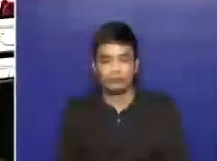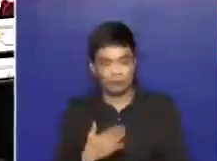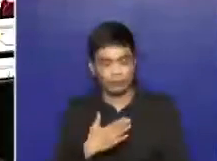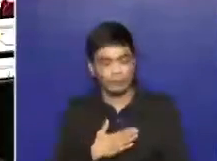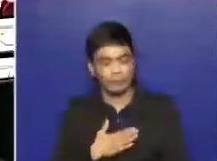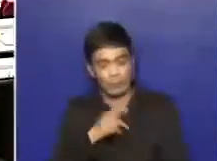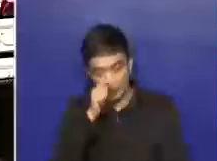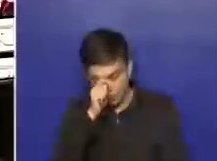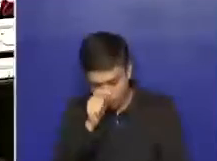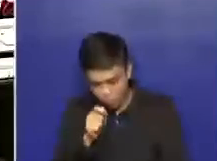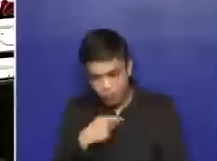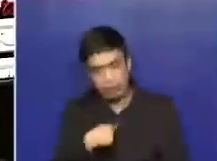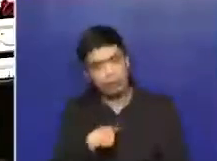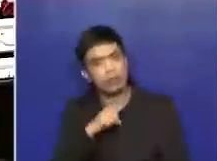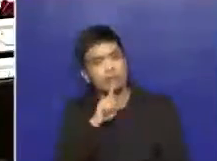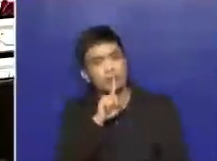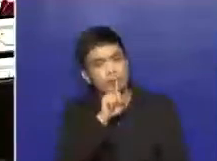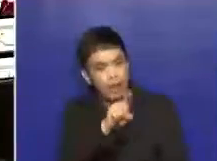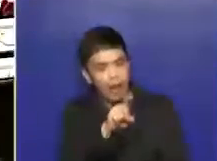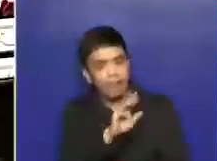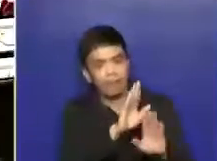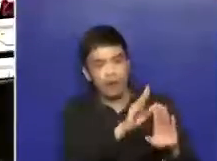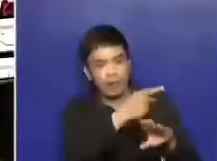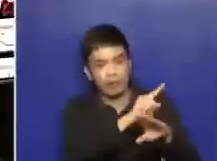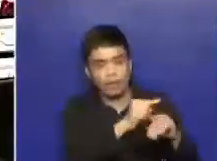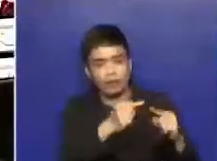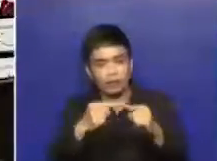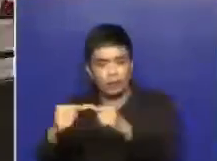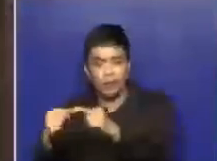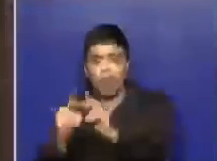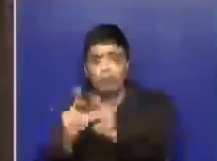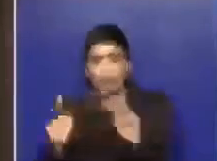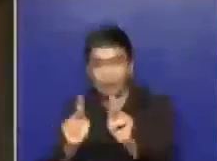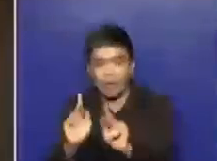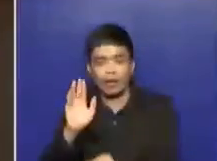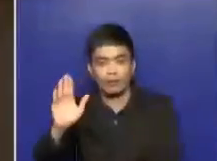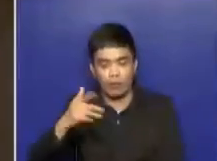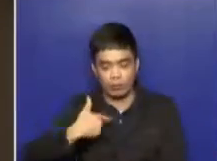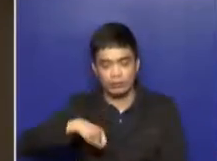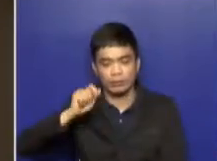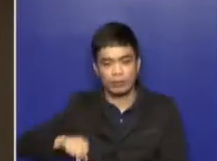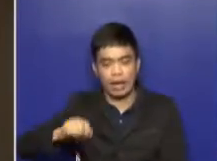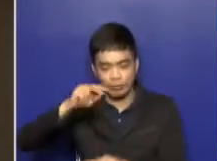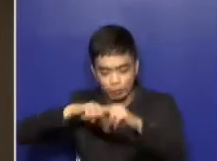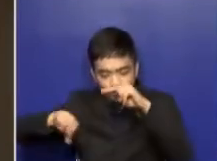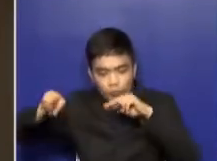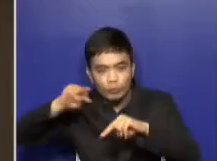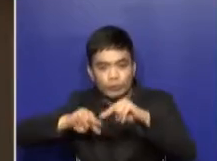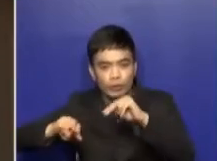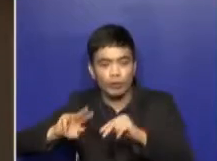ามท่านประธานผ่านไปยังท่านกรรมาธิการเสียงข้างมากโดยเฉพาะทางผู้แทนของศาลปกครองนะครับผม